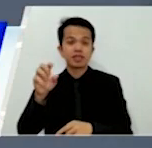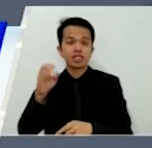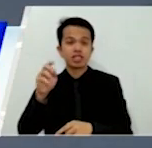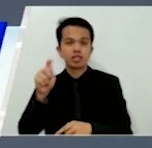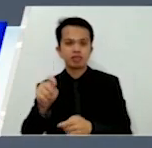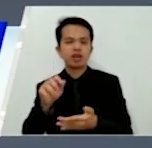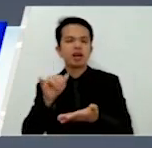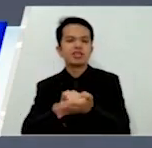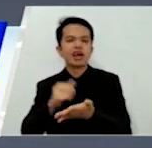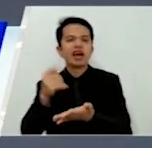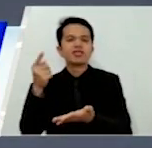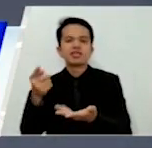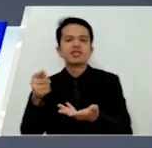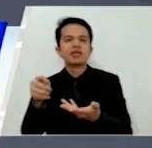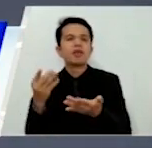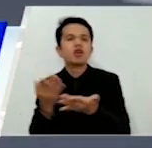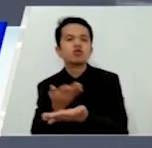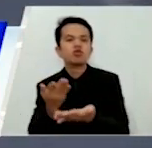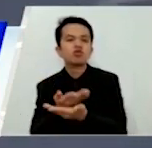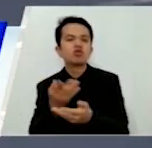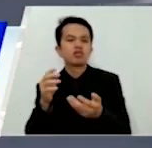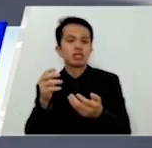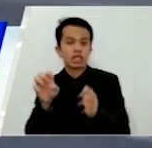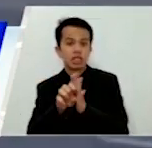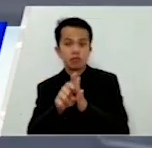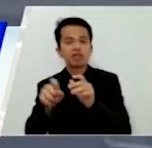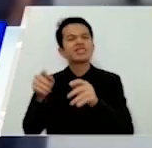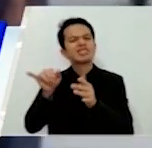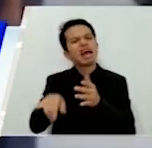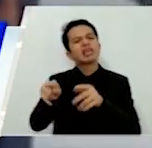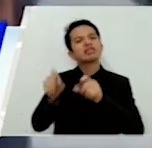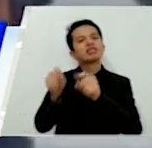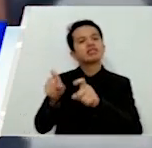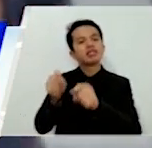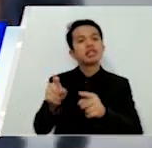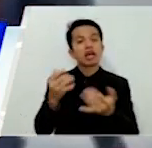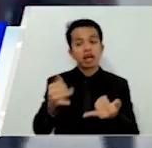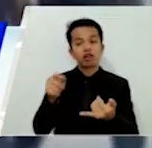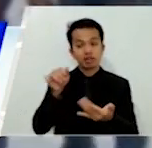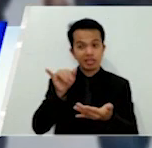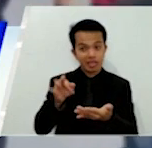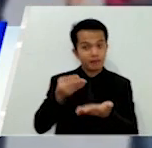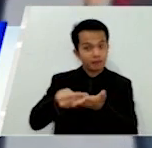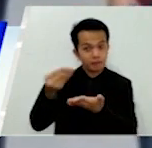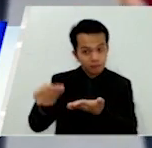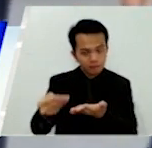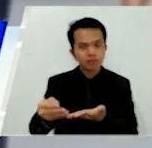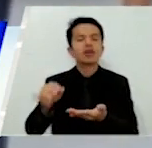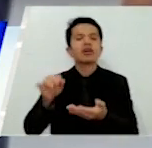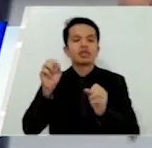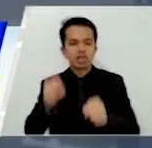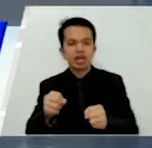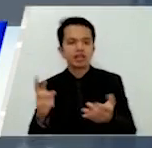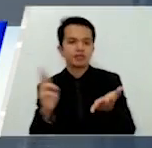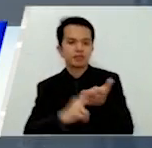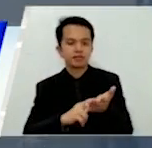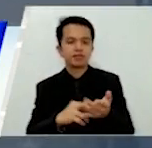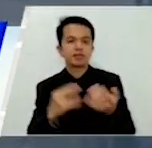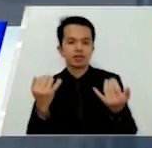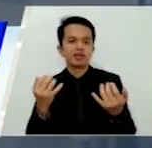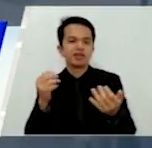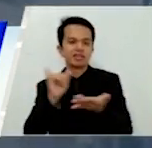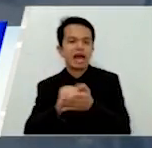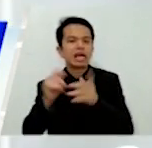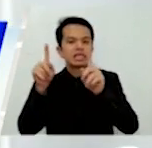sasakyan at kung sino man ang bibili ang siyang magpaparehistro nito nagsagawa raw sila ng test drive kahapon